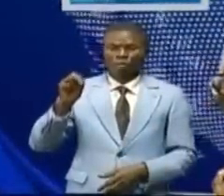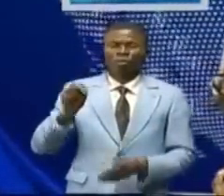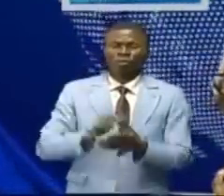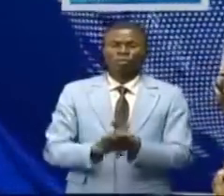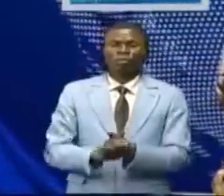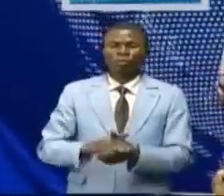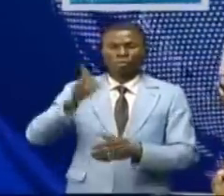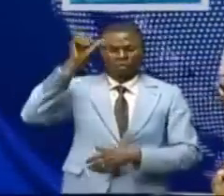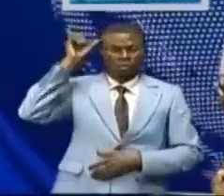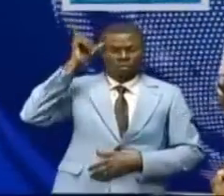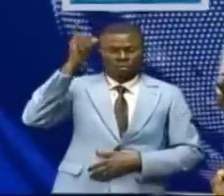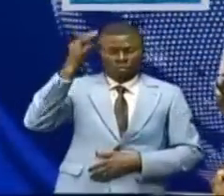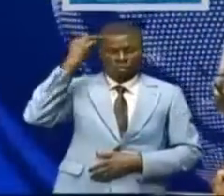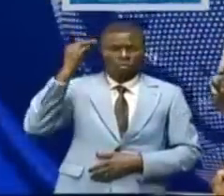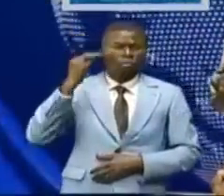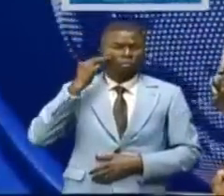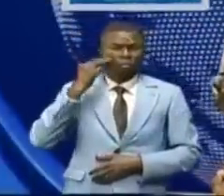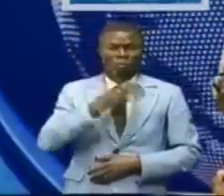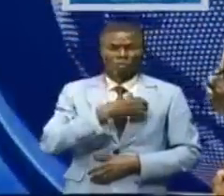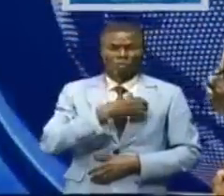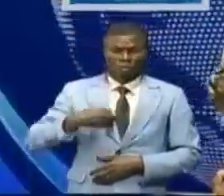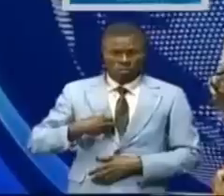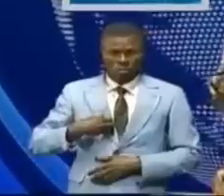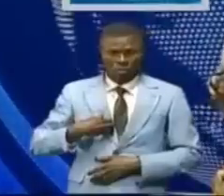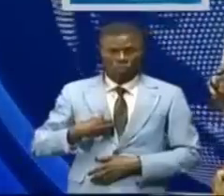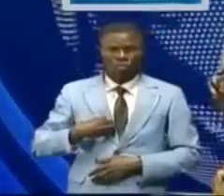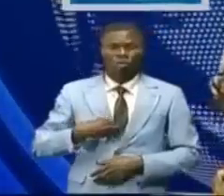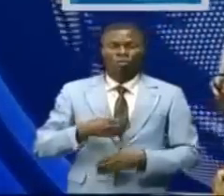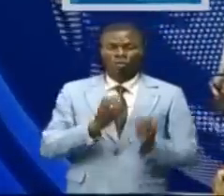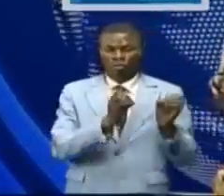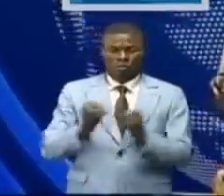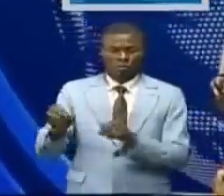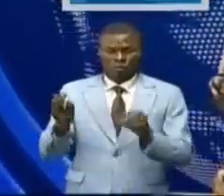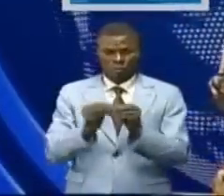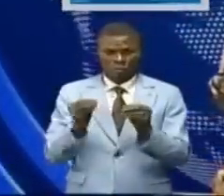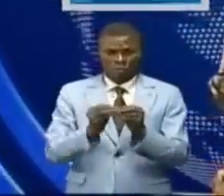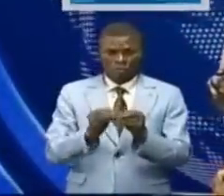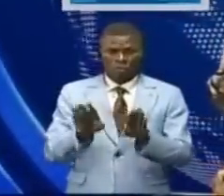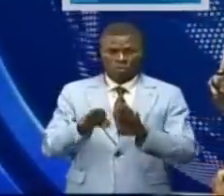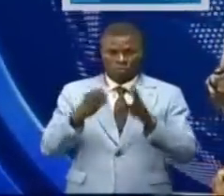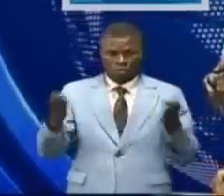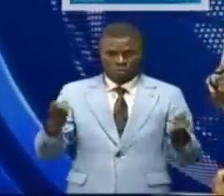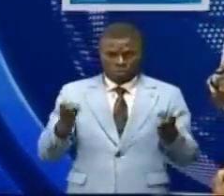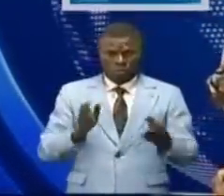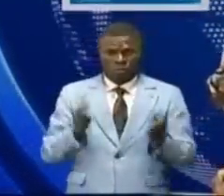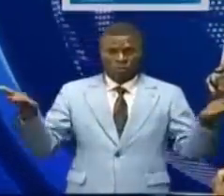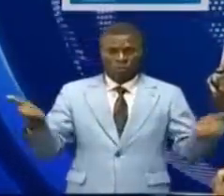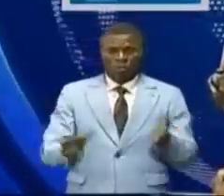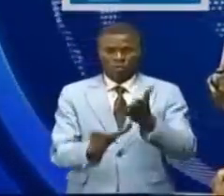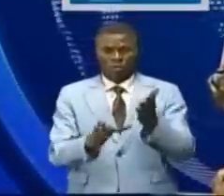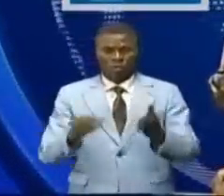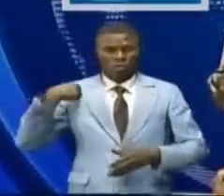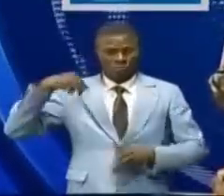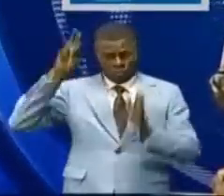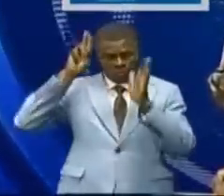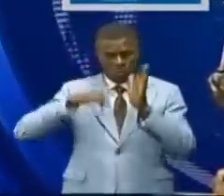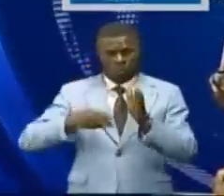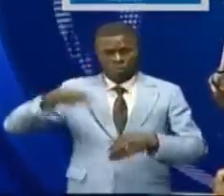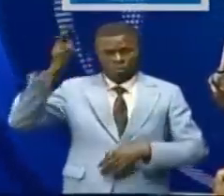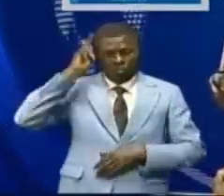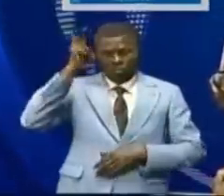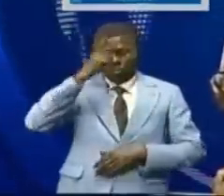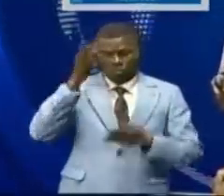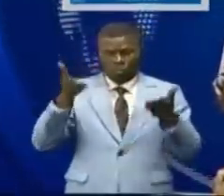c'est la ministre Antoinette Kipoulou qui a tout naturellement présidé cette cérémonie à laquelle a pris part le vice-gouverneur Zo Katonga Cédric